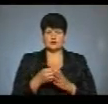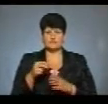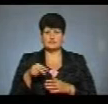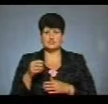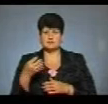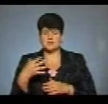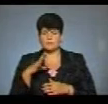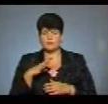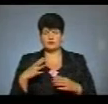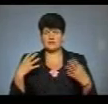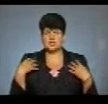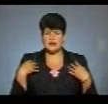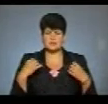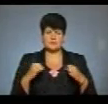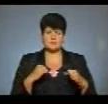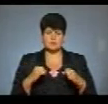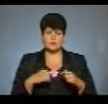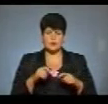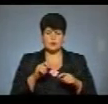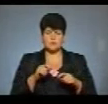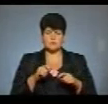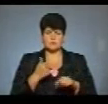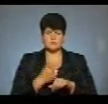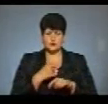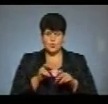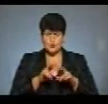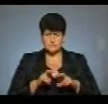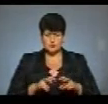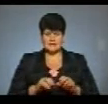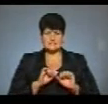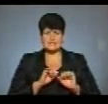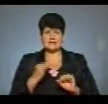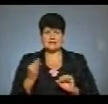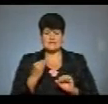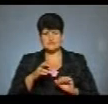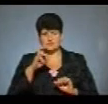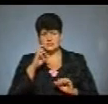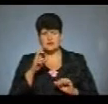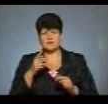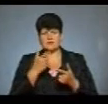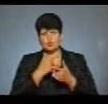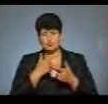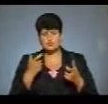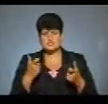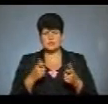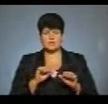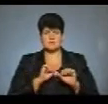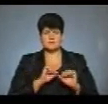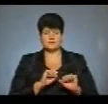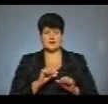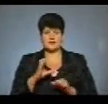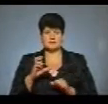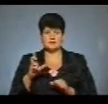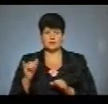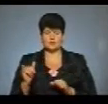2015 був начальником департаменту контррозвідувального захисту інтересів держави у сфері інформаційної безпеки СБУ. Сьогодні на